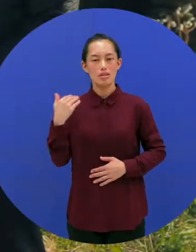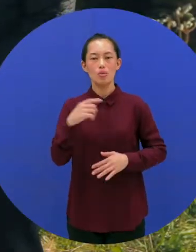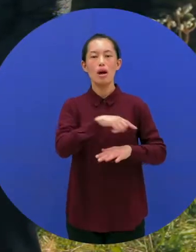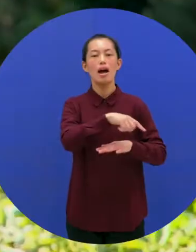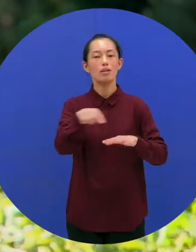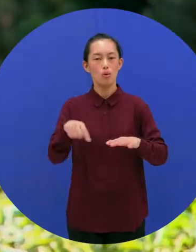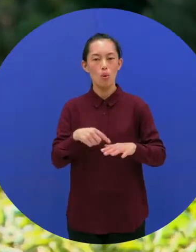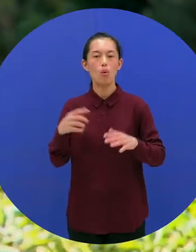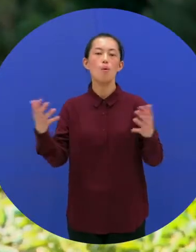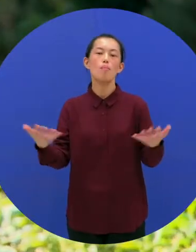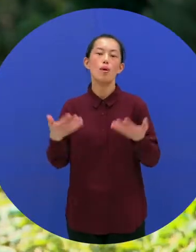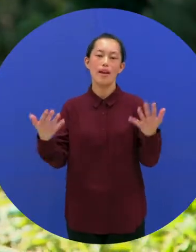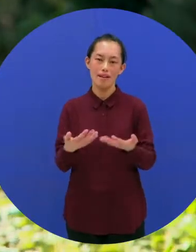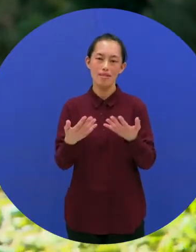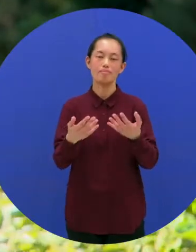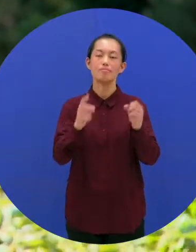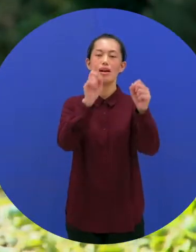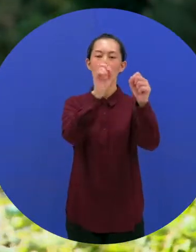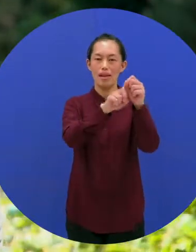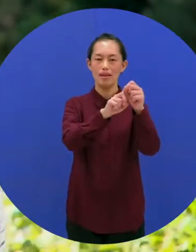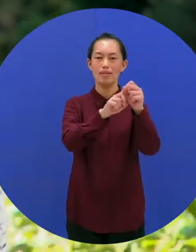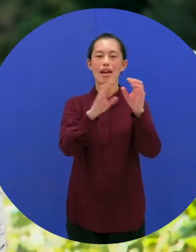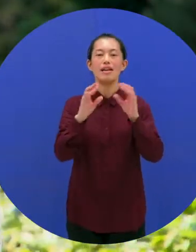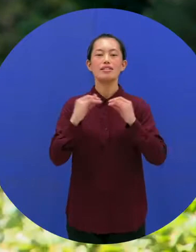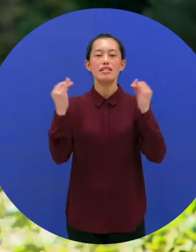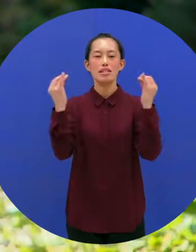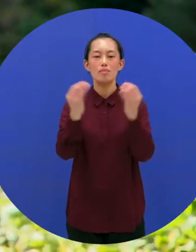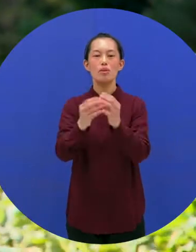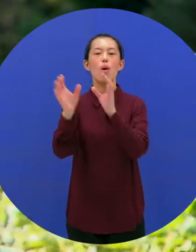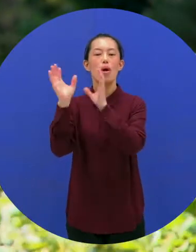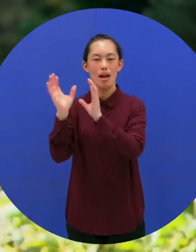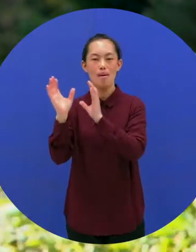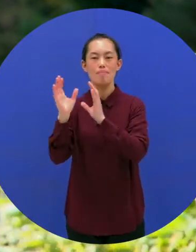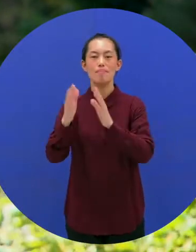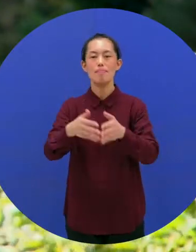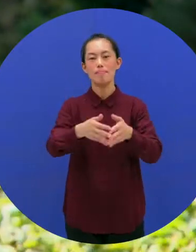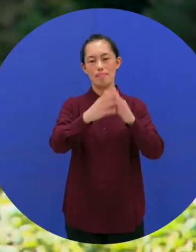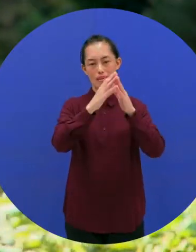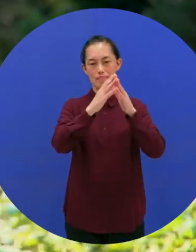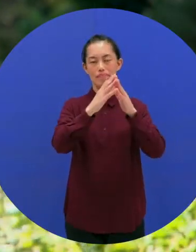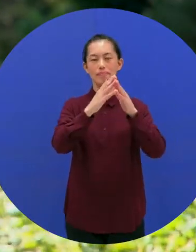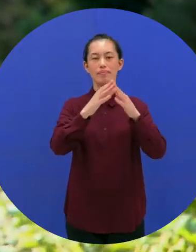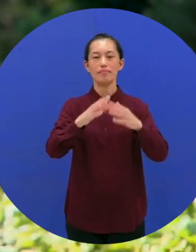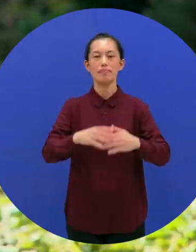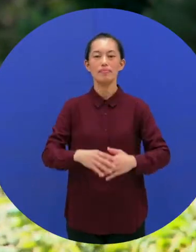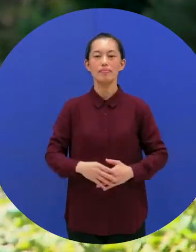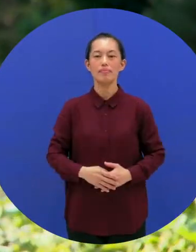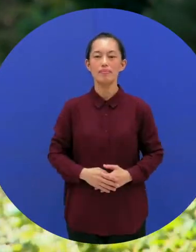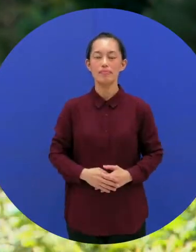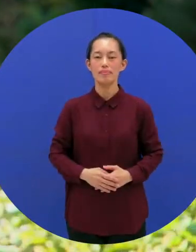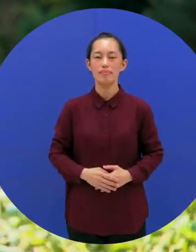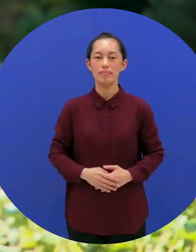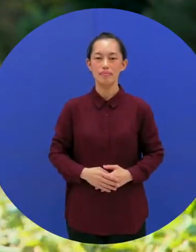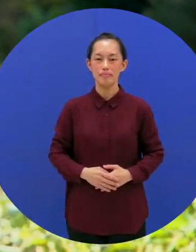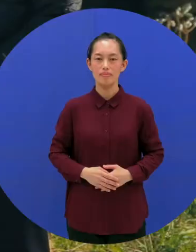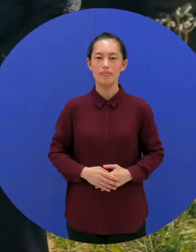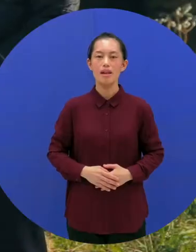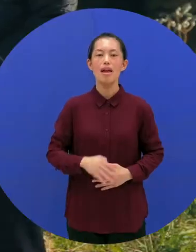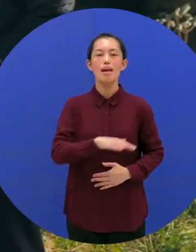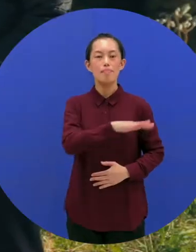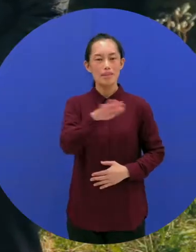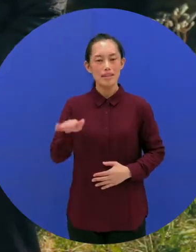っかけに、自分たちの手で楽しく半島を盛り上げていこうと結成されたのがチーム田原です